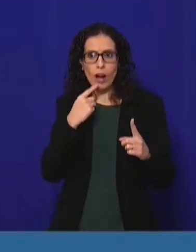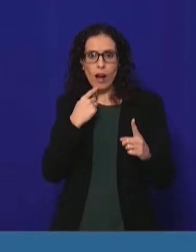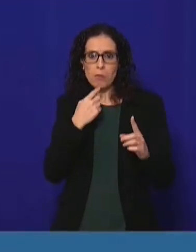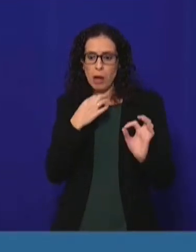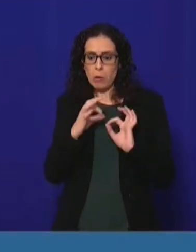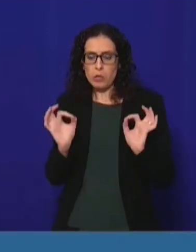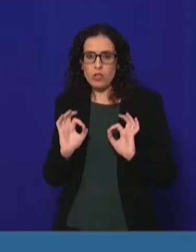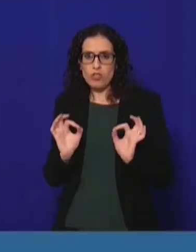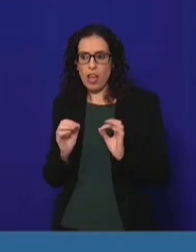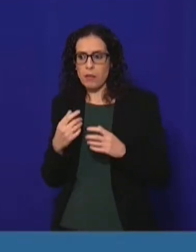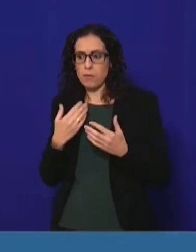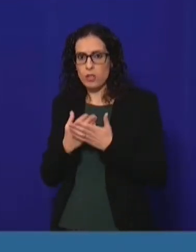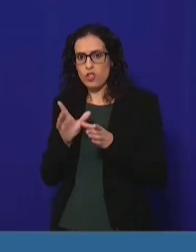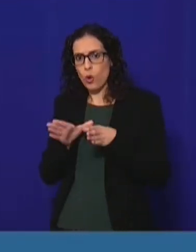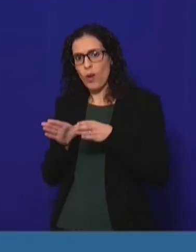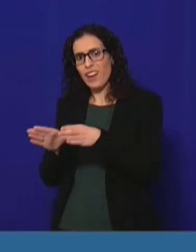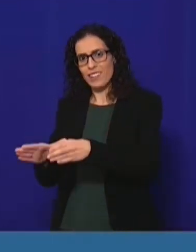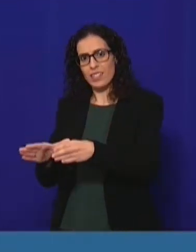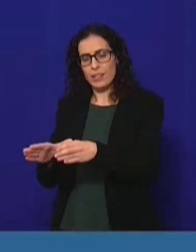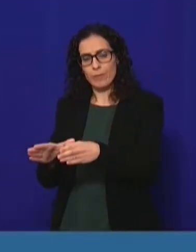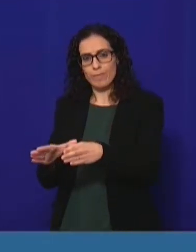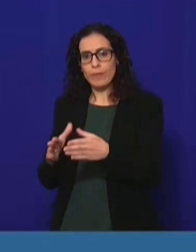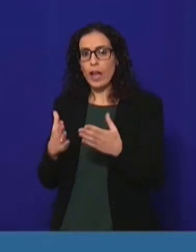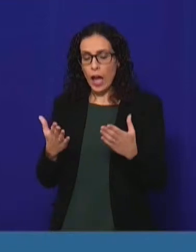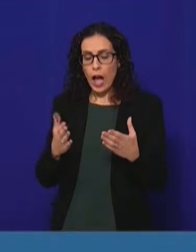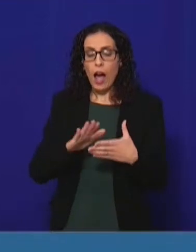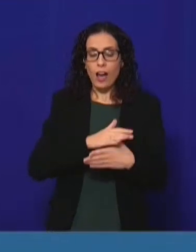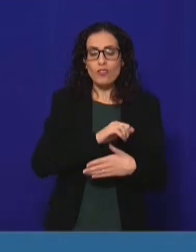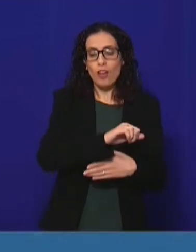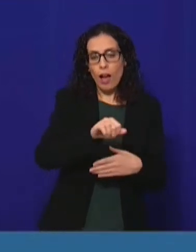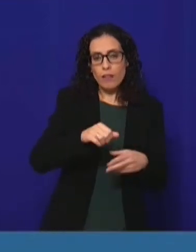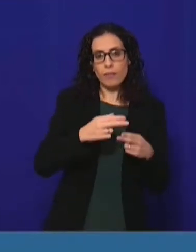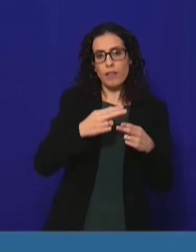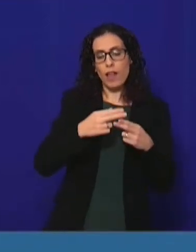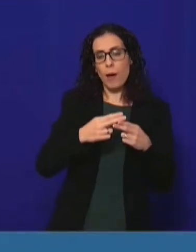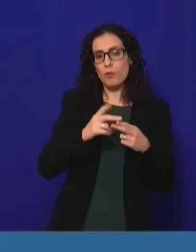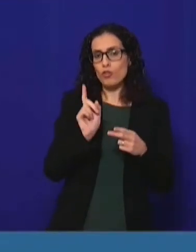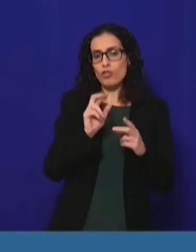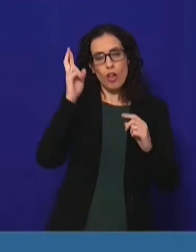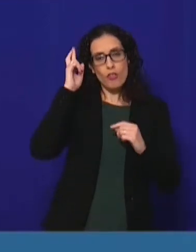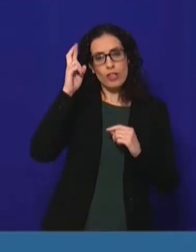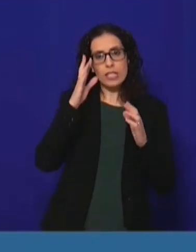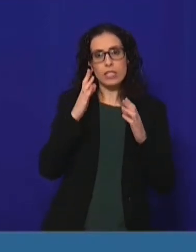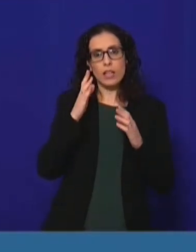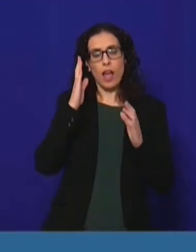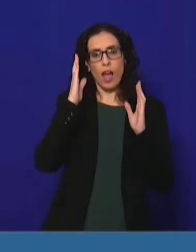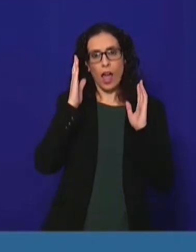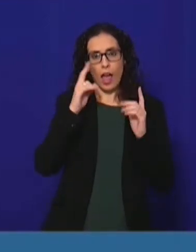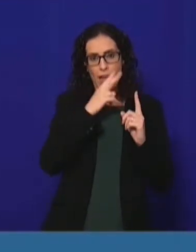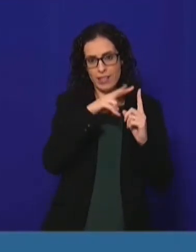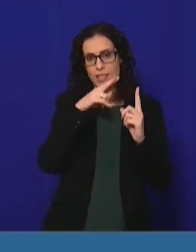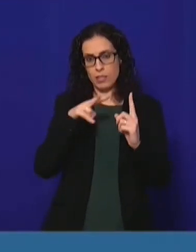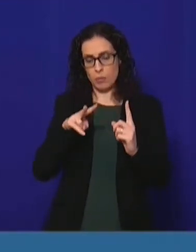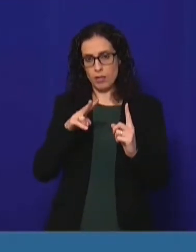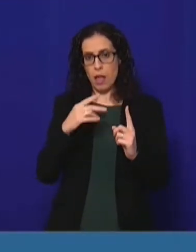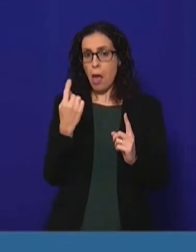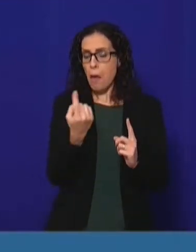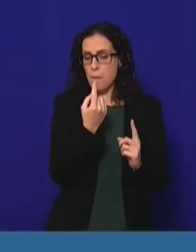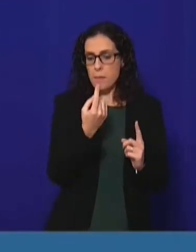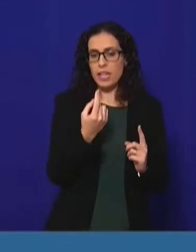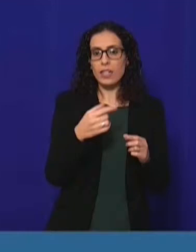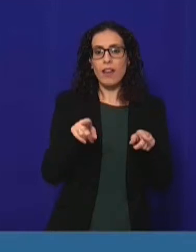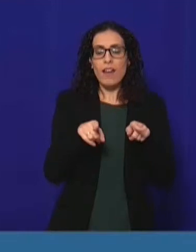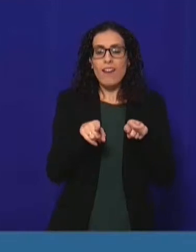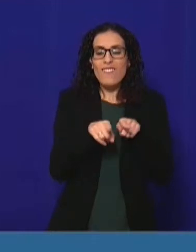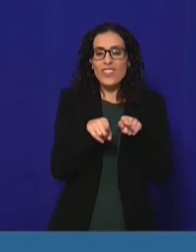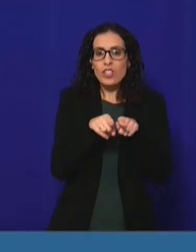aħna f'kull każ nagħmlu risk assessment li inti tara min kienu dawk it-tfal u anka l-adulti li kienu f'kuntatt